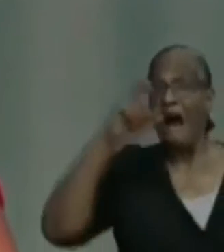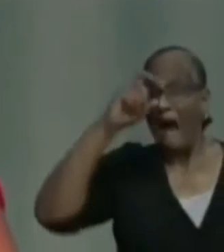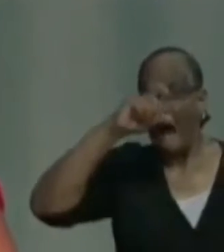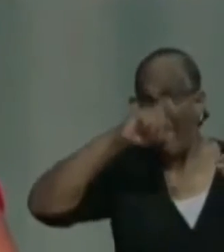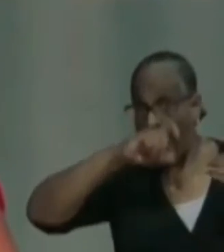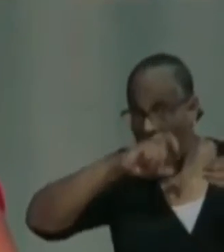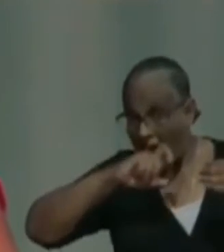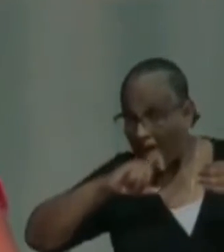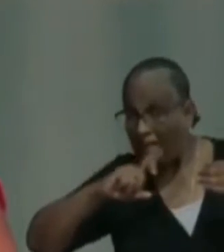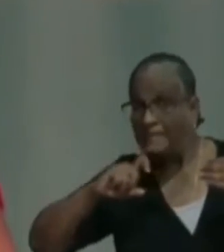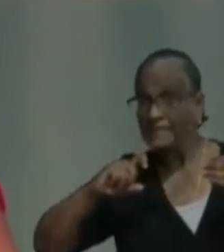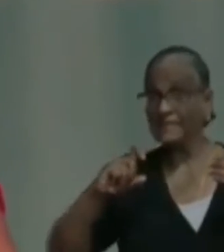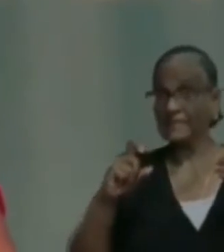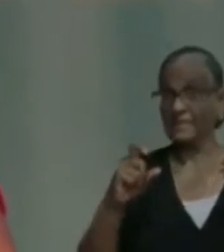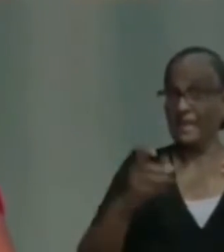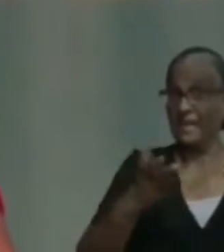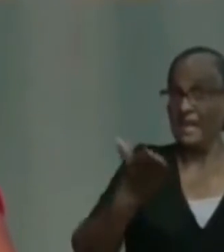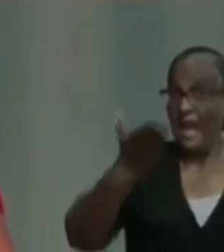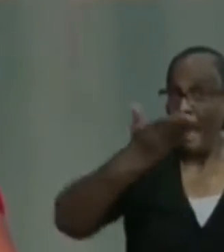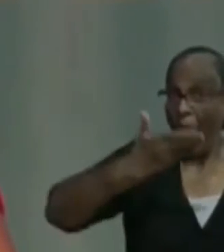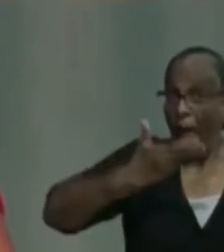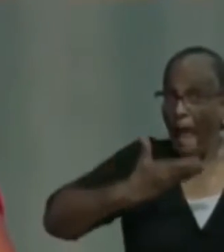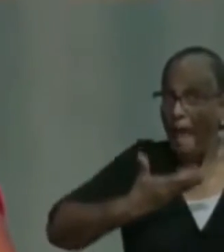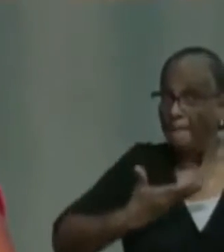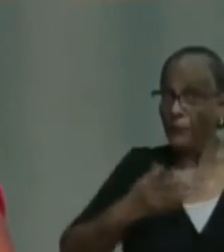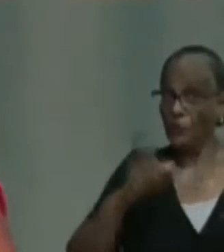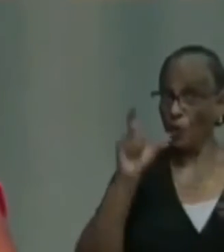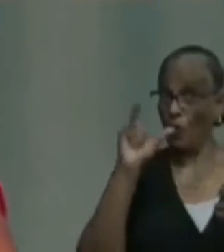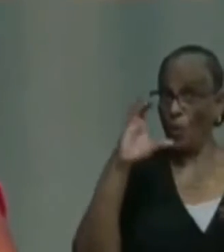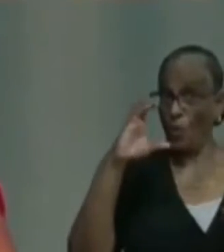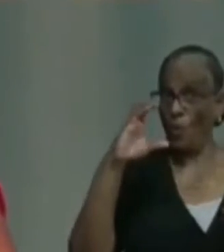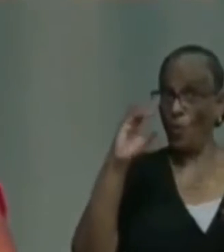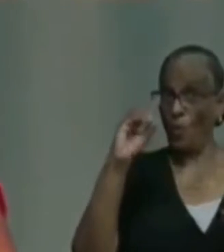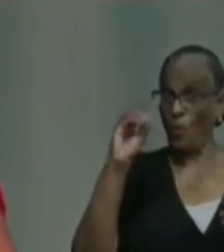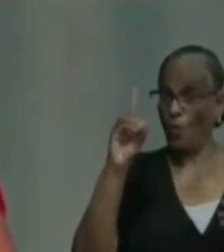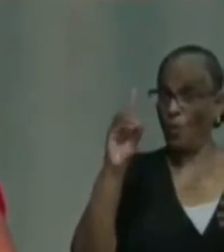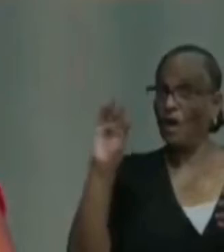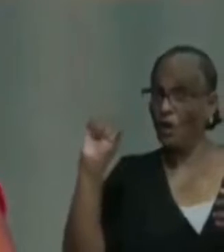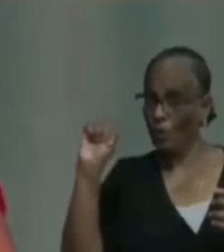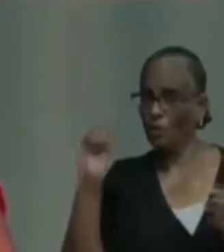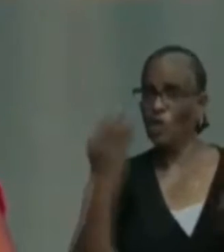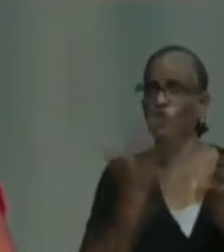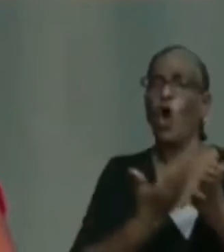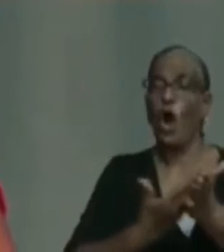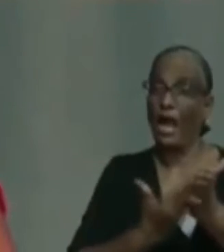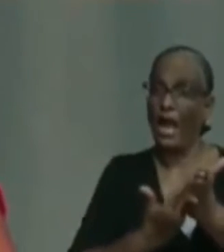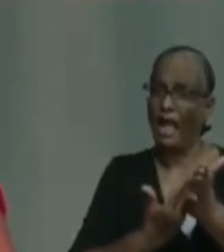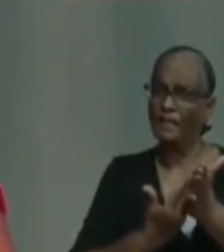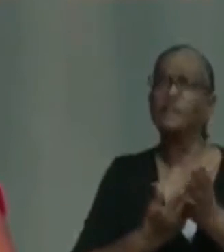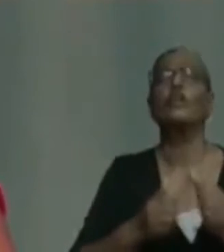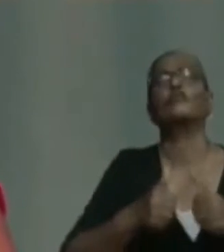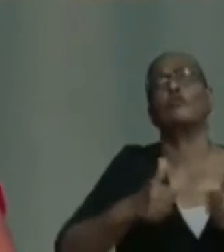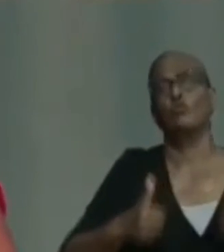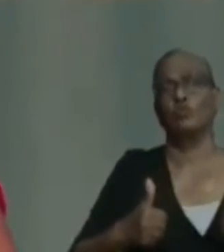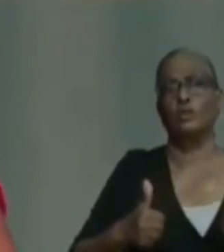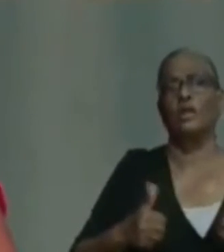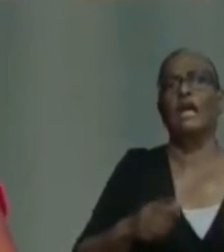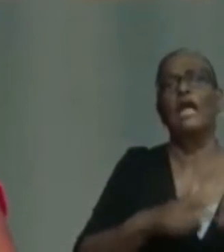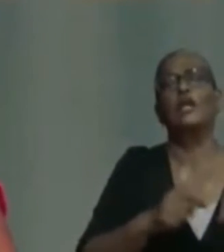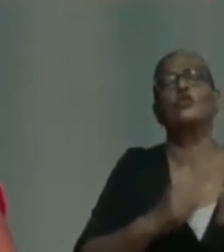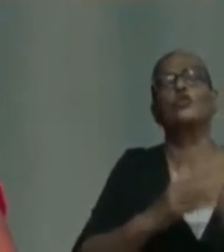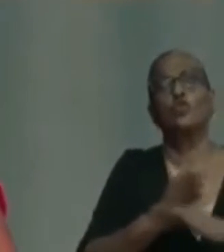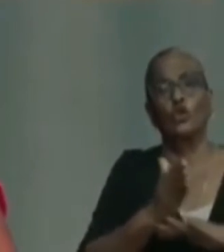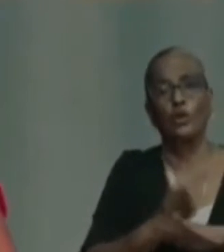als u dus voorzien bent van zo'n barcode dat nog valid is, het is nog geldig, is er geen vuiltje aan de lucht,